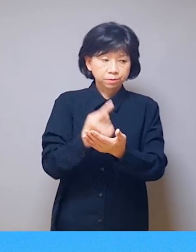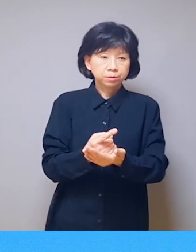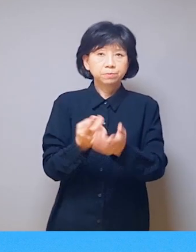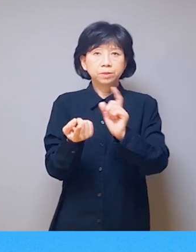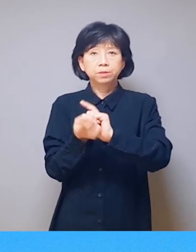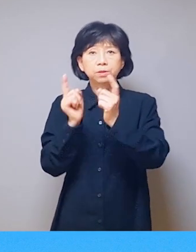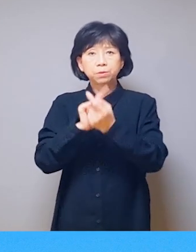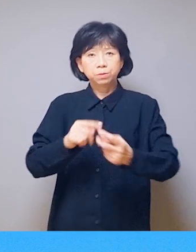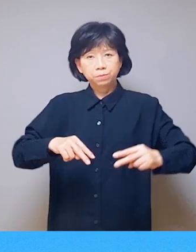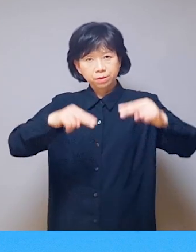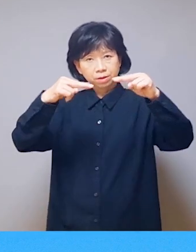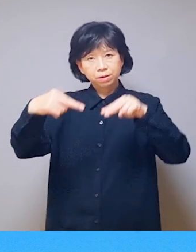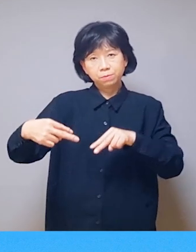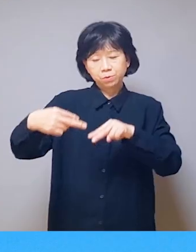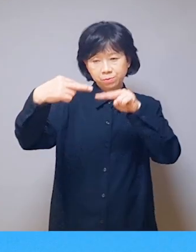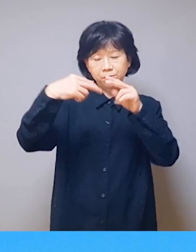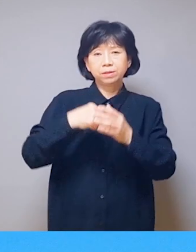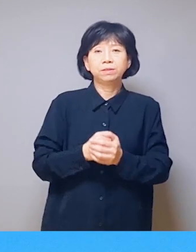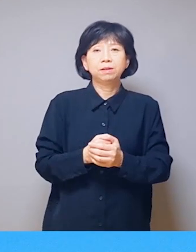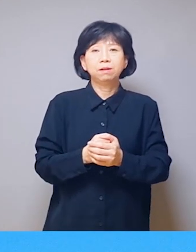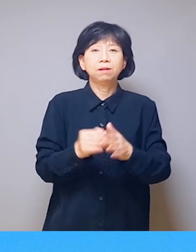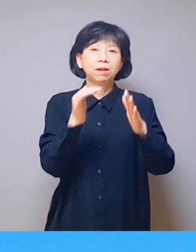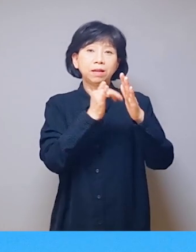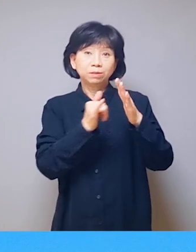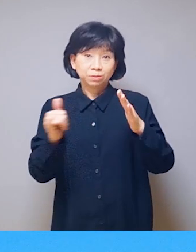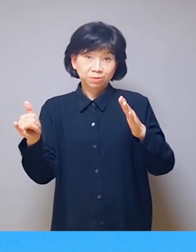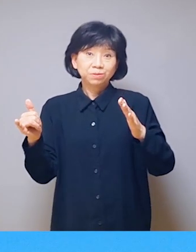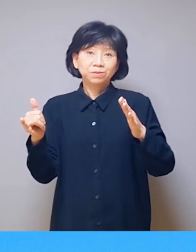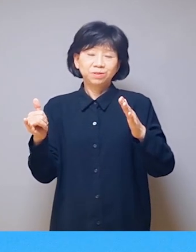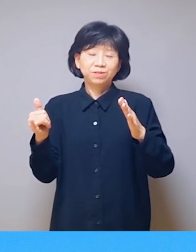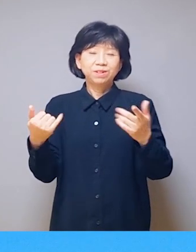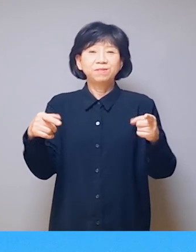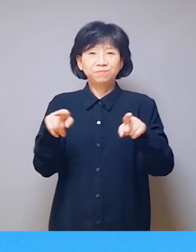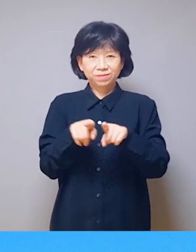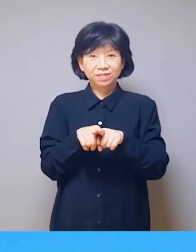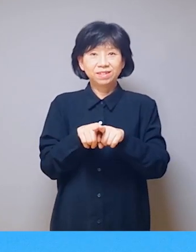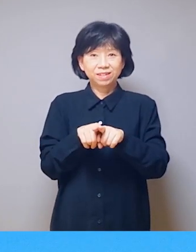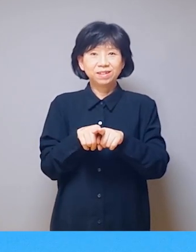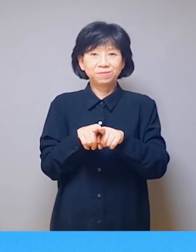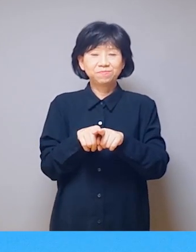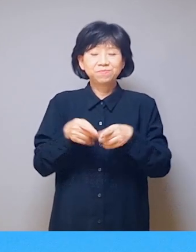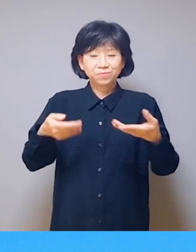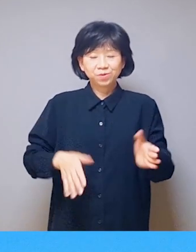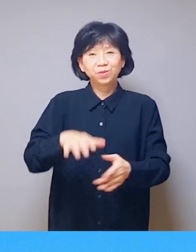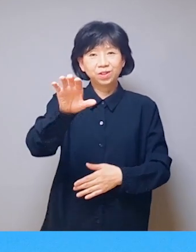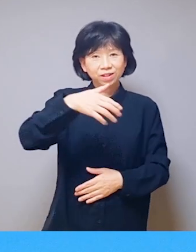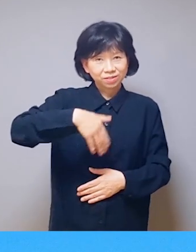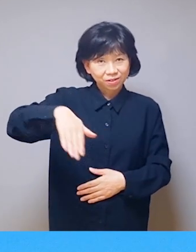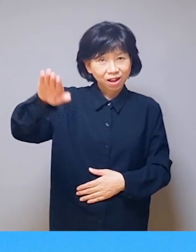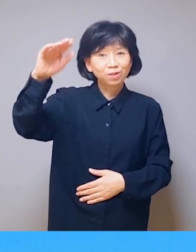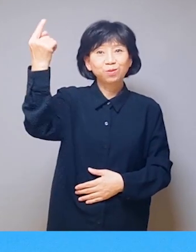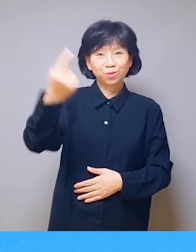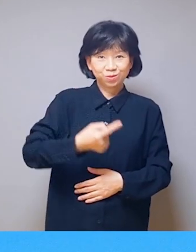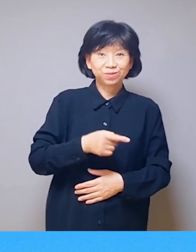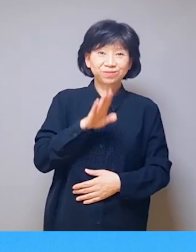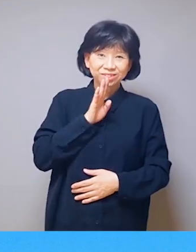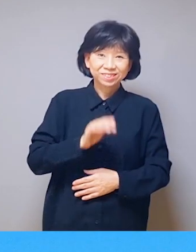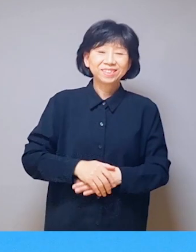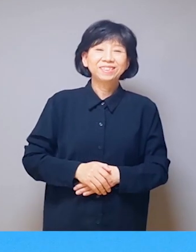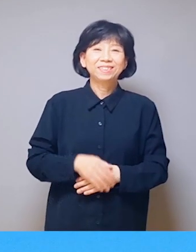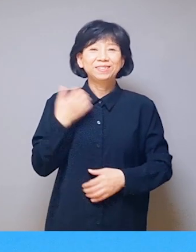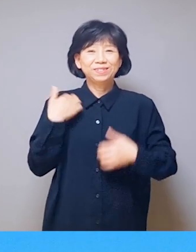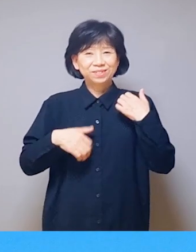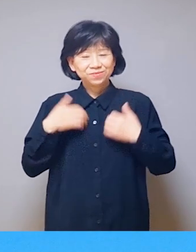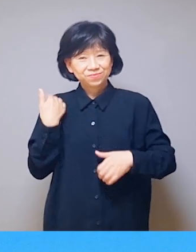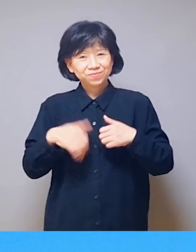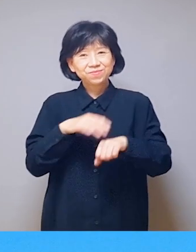옆에 분들 보시고 우리 다니러 오신 가족분들도 좀 계신 것 같아요. 우리 성도님들도 다니러 가셨겠지만 우리 옆에 분들 한번 보시고 반갑게 우리